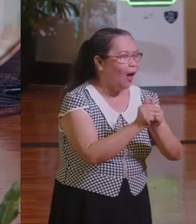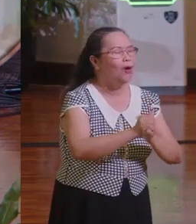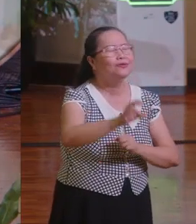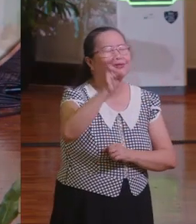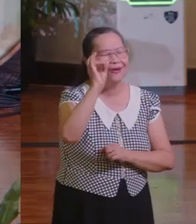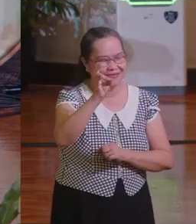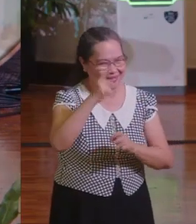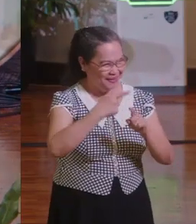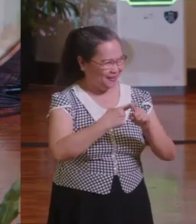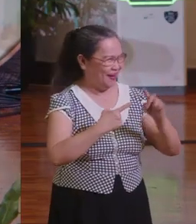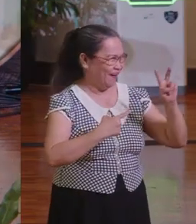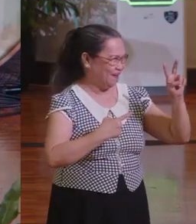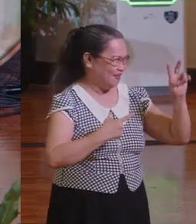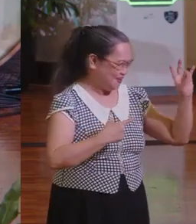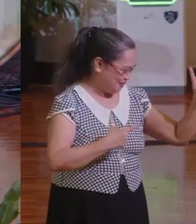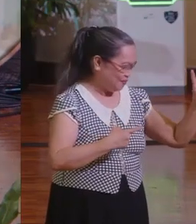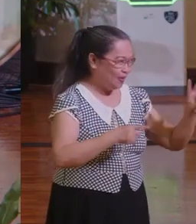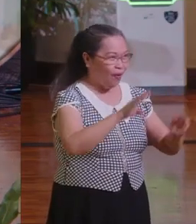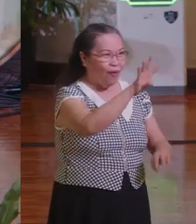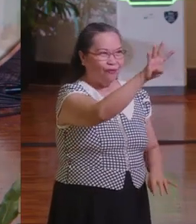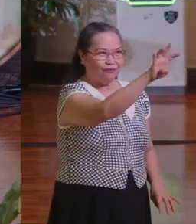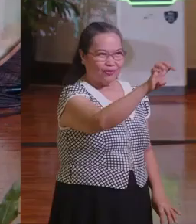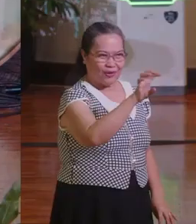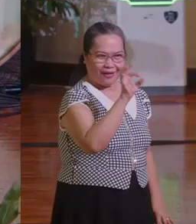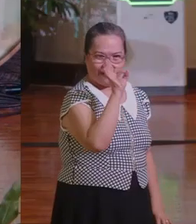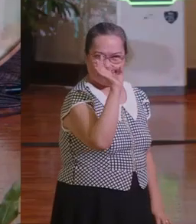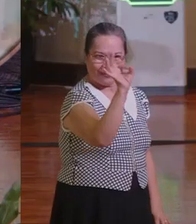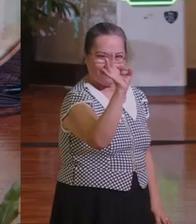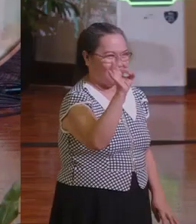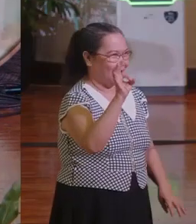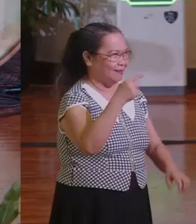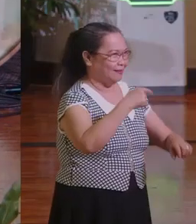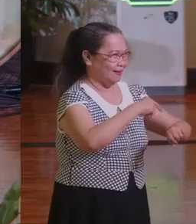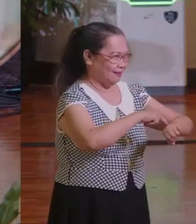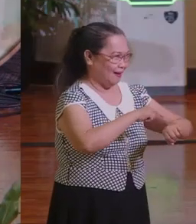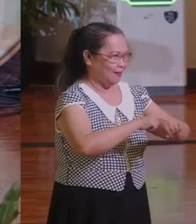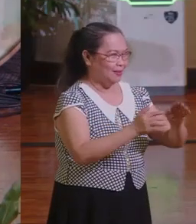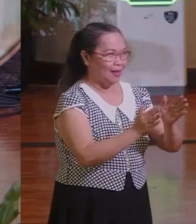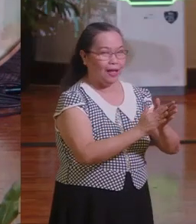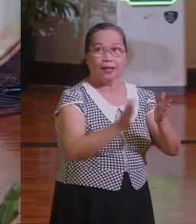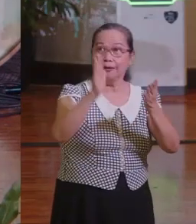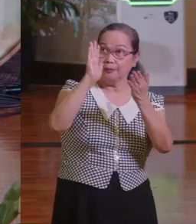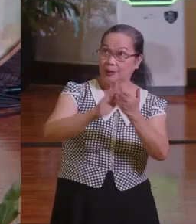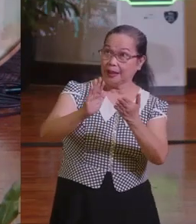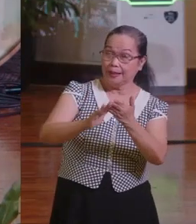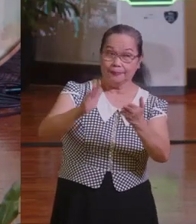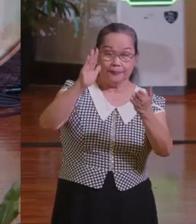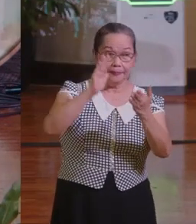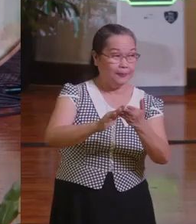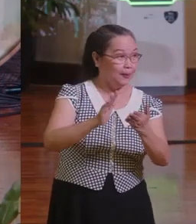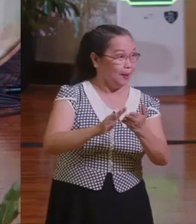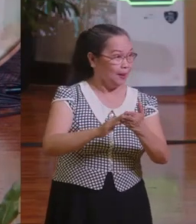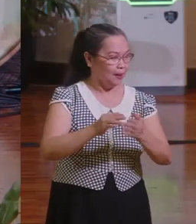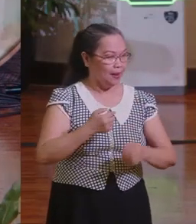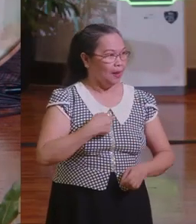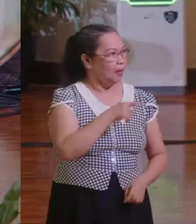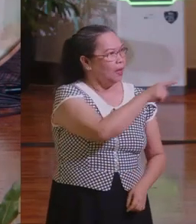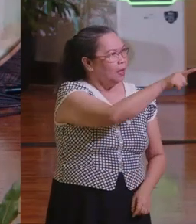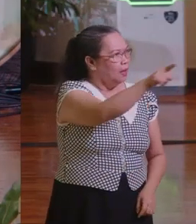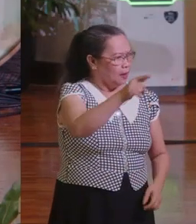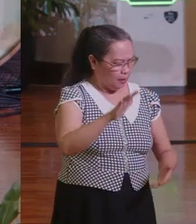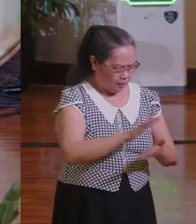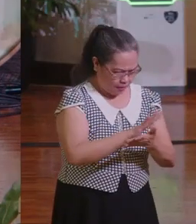7. 490 times. Ang ibig niya lang sabihin, hindi yung kukuha kayo ng papel